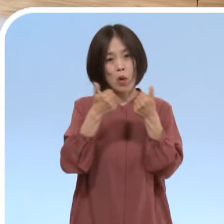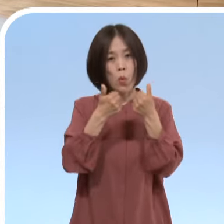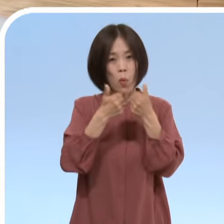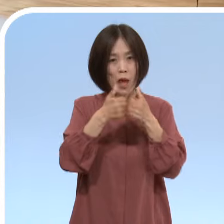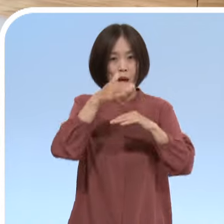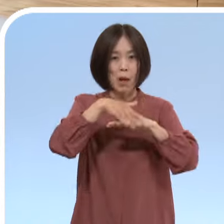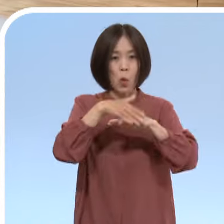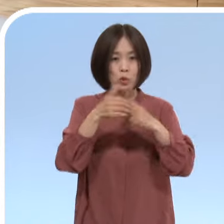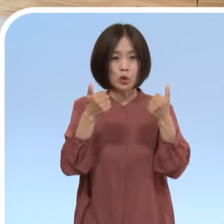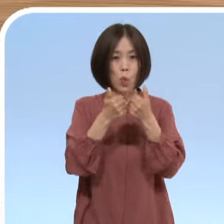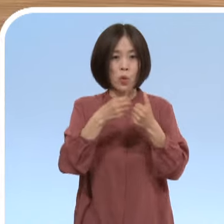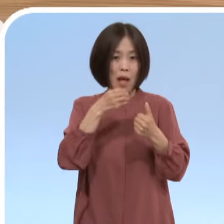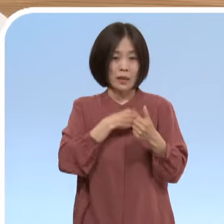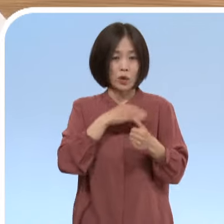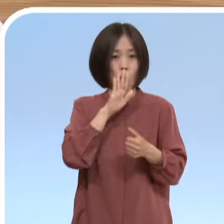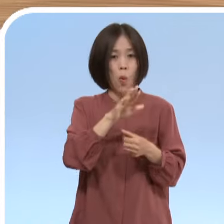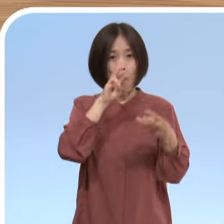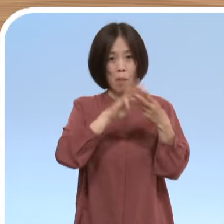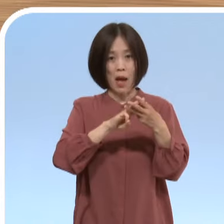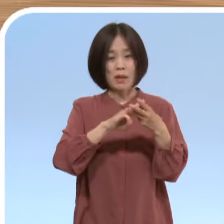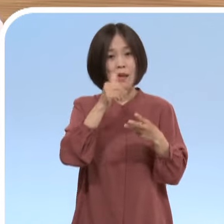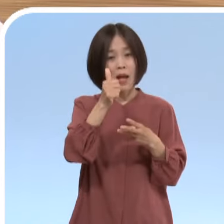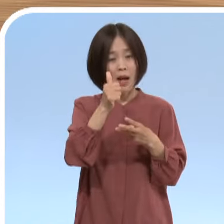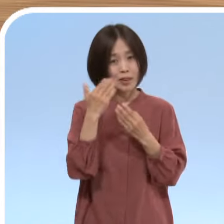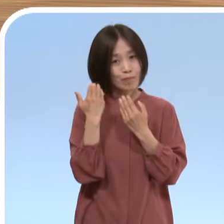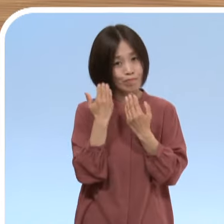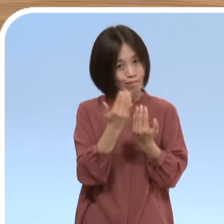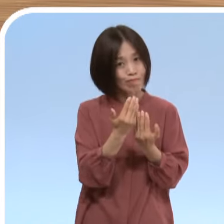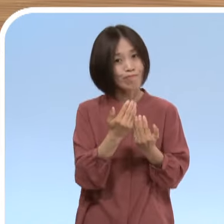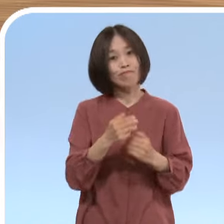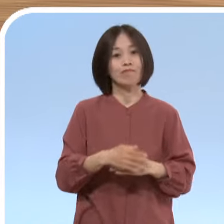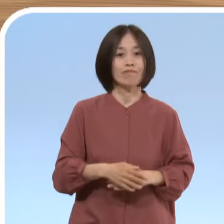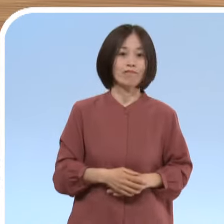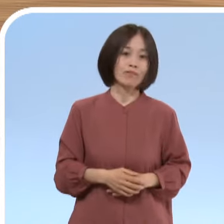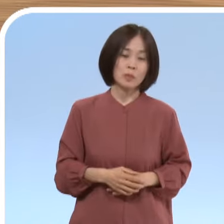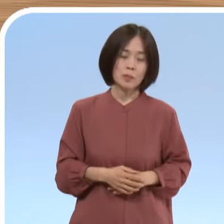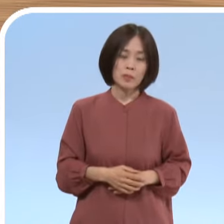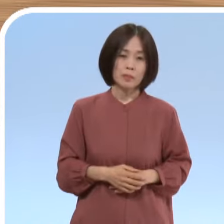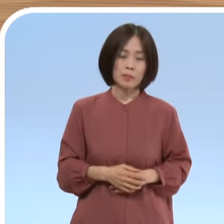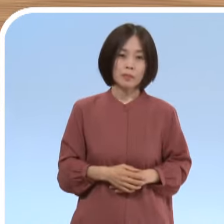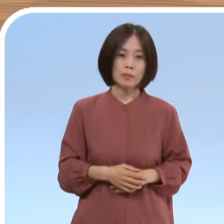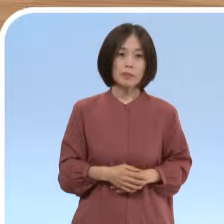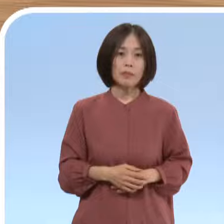LGBT 電話相談窓口の相談員である前田亮さんにお話を伺いました。